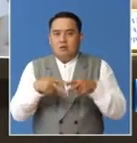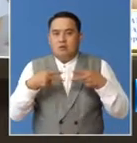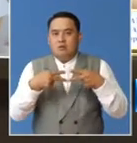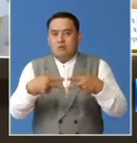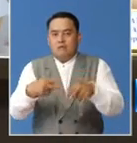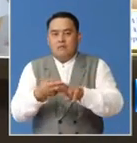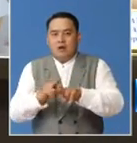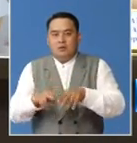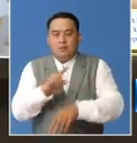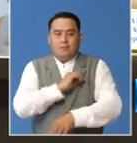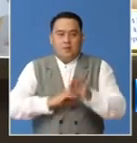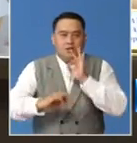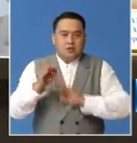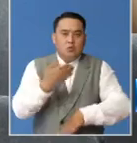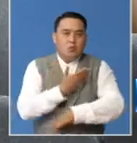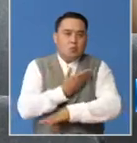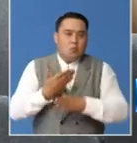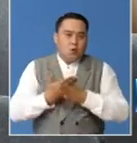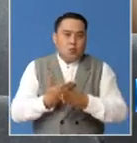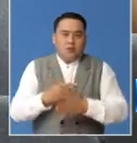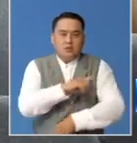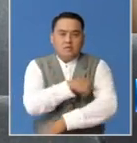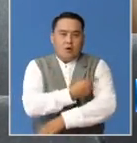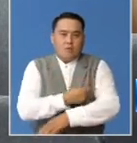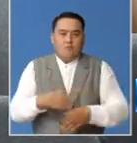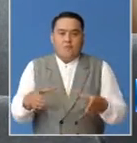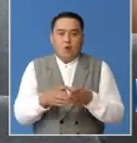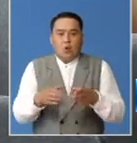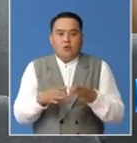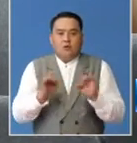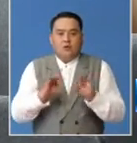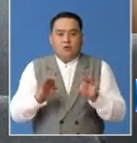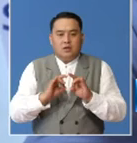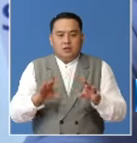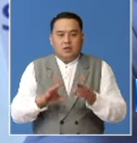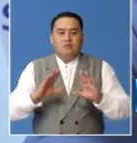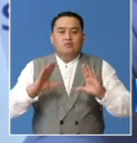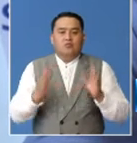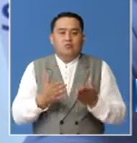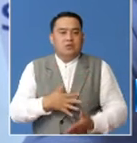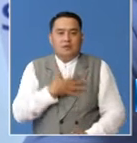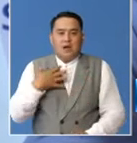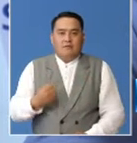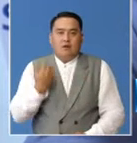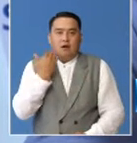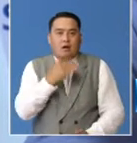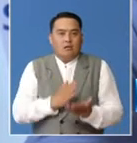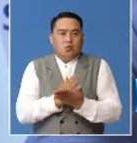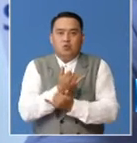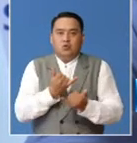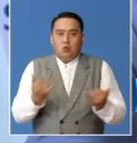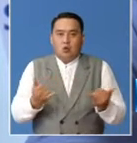медицинской и лекарственной помощи за счет средств фонда, подчеркнули участники встречи. А в случае недовольства качеством оказанных ему